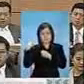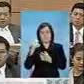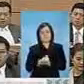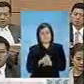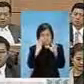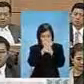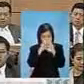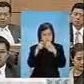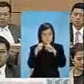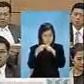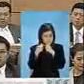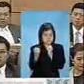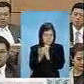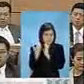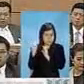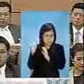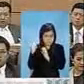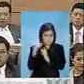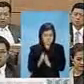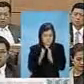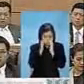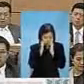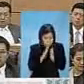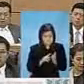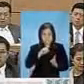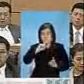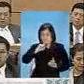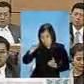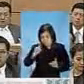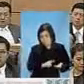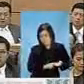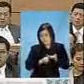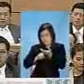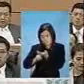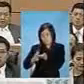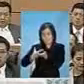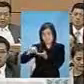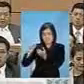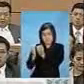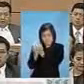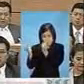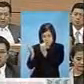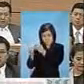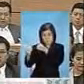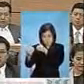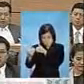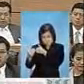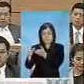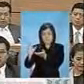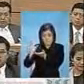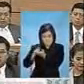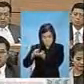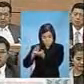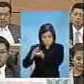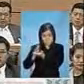ครั้งหนึ่งหลังจากที่มีคนไปยื่นศาลรัฐธรรมนูญศาลรัฐธรรมนูญก็รับตรงอีก